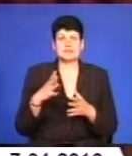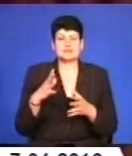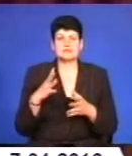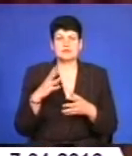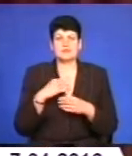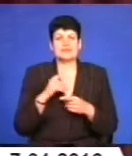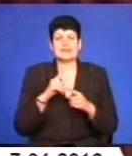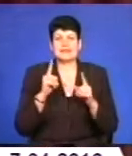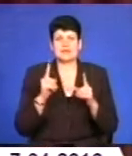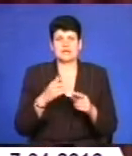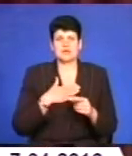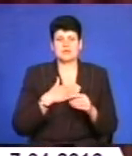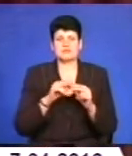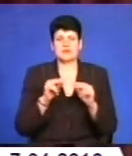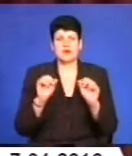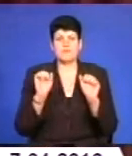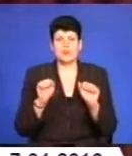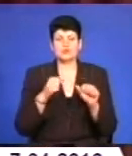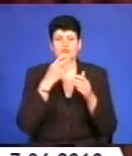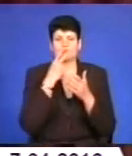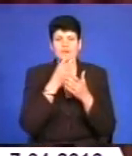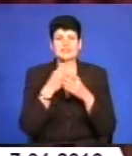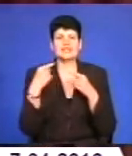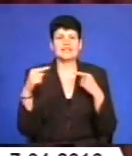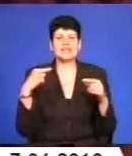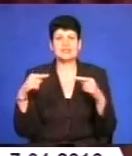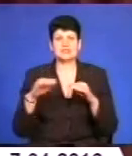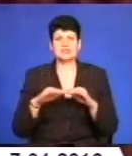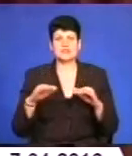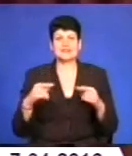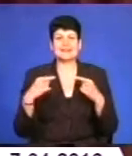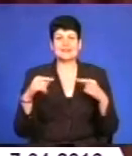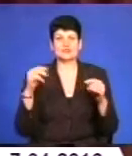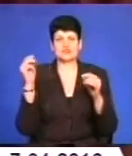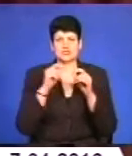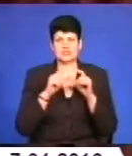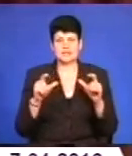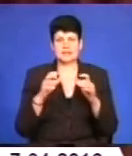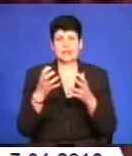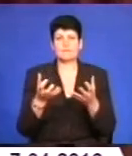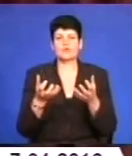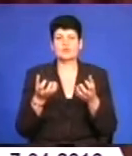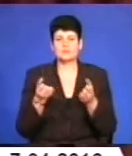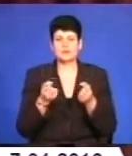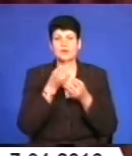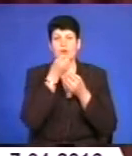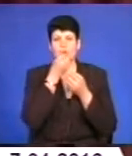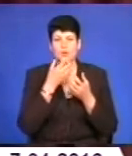ми, вчителі, але можуть побачити інші учні інших шкіл і почерпати